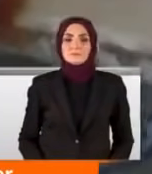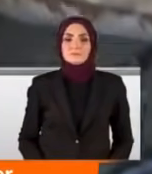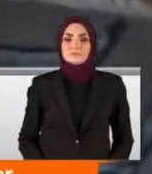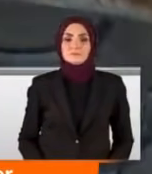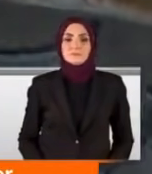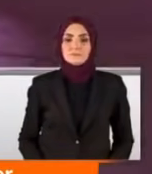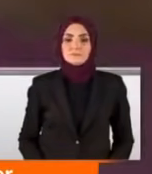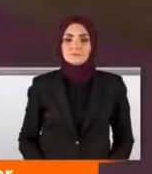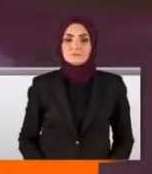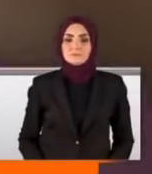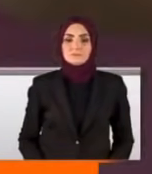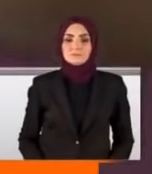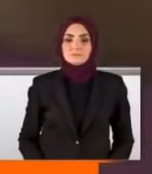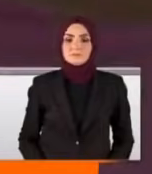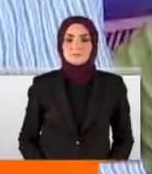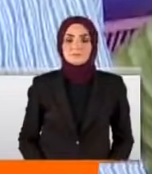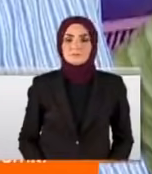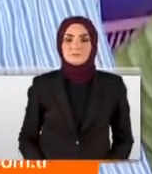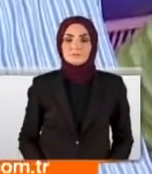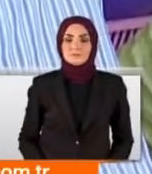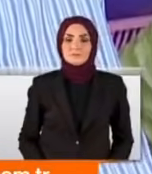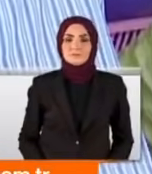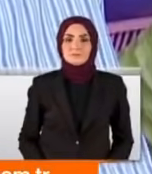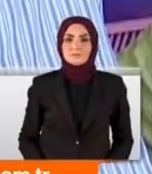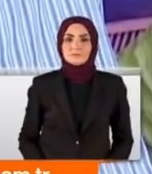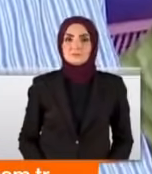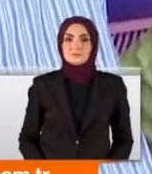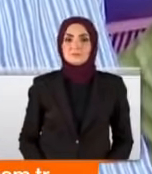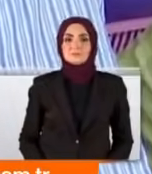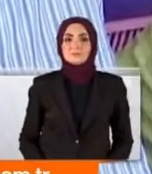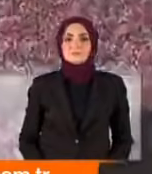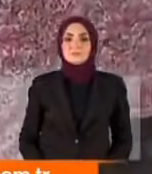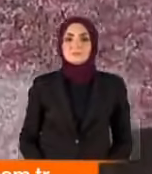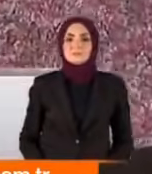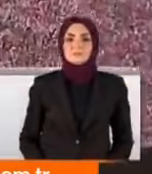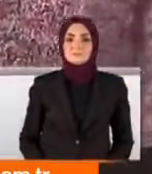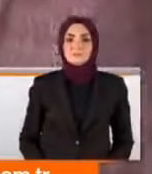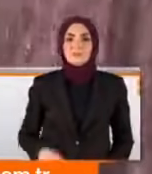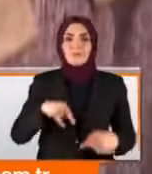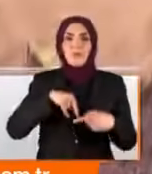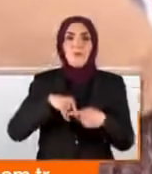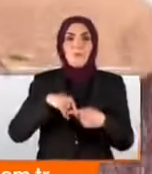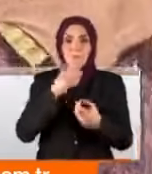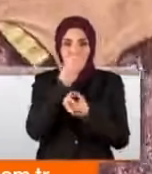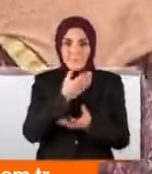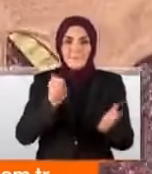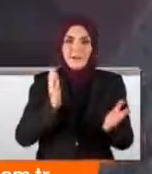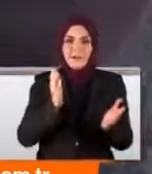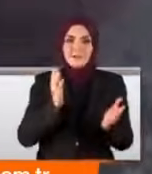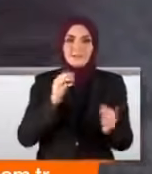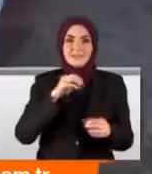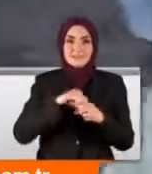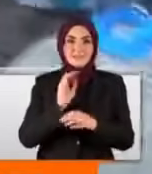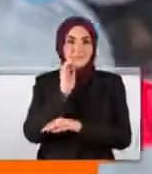çok. Sularımız akıyor. Gelen su yarım saat bitiyor yani. Hobi bahçesi sakinleri yasal haklarını